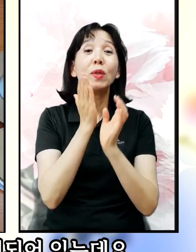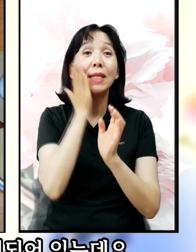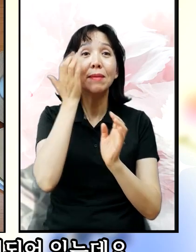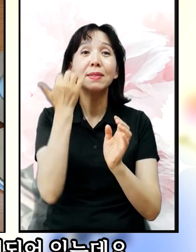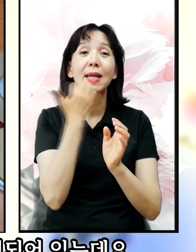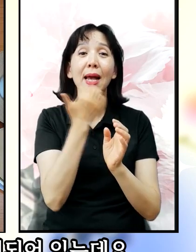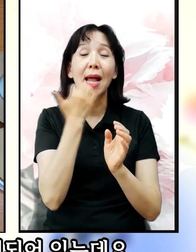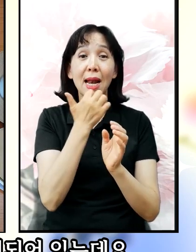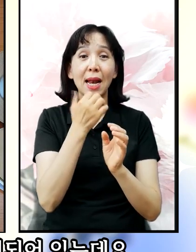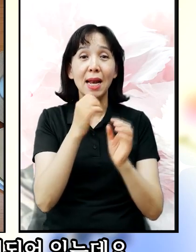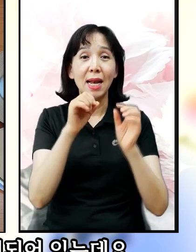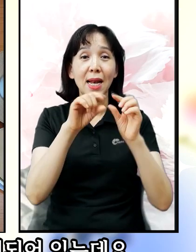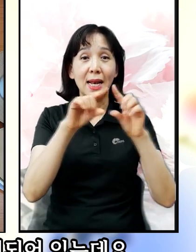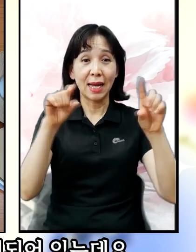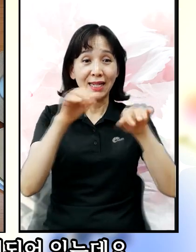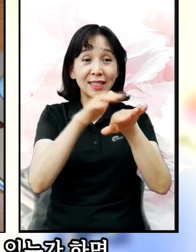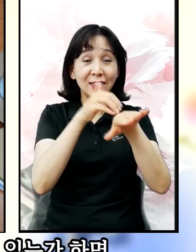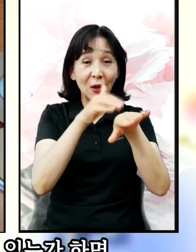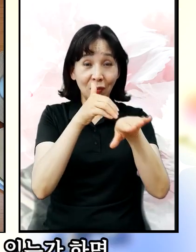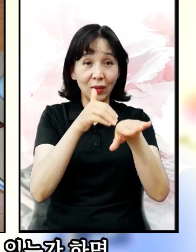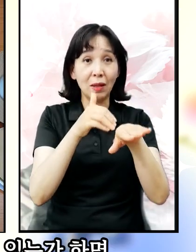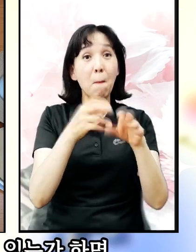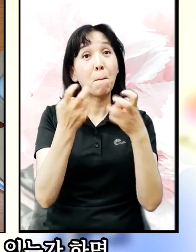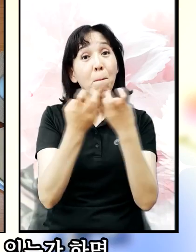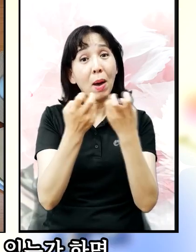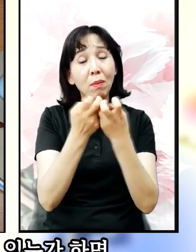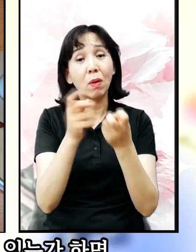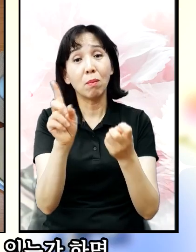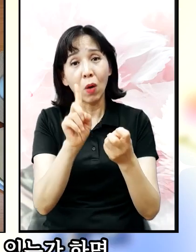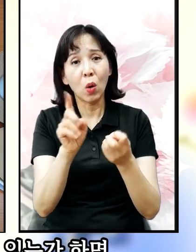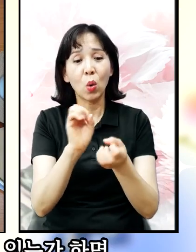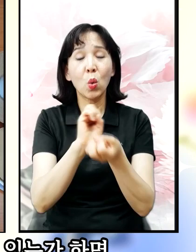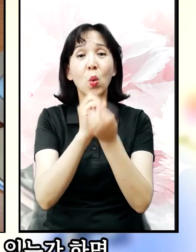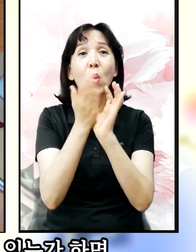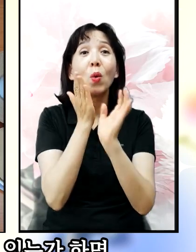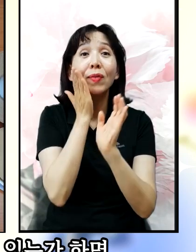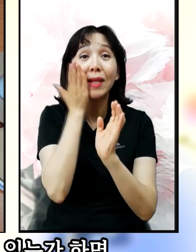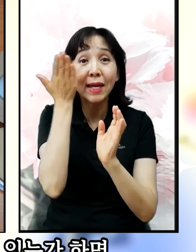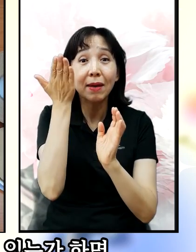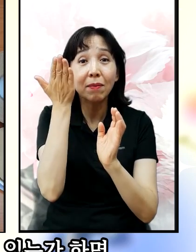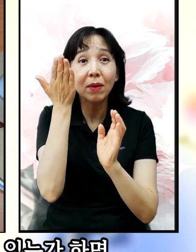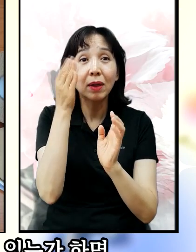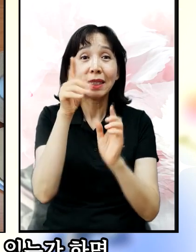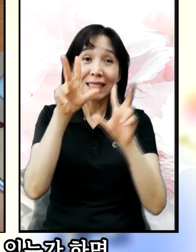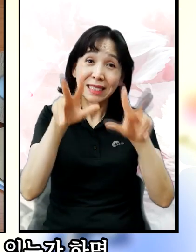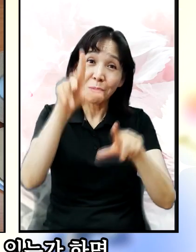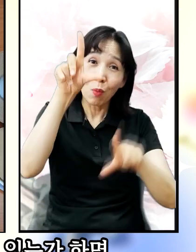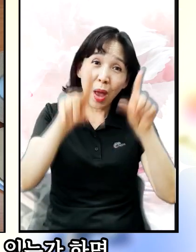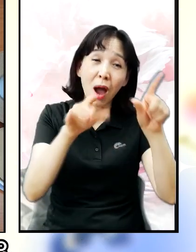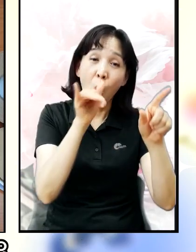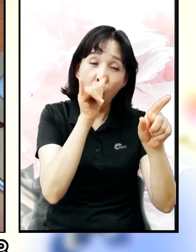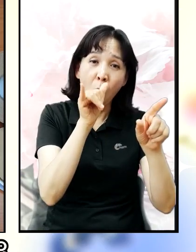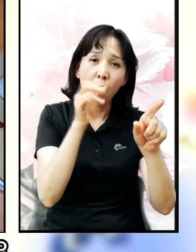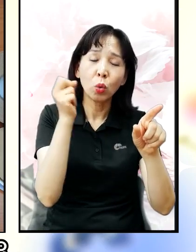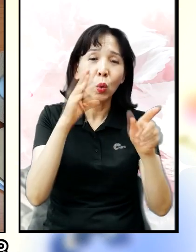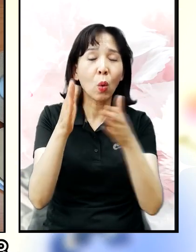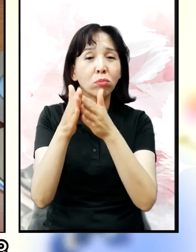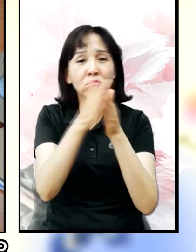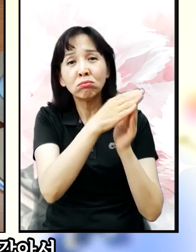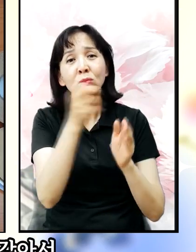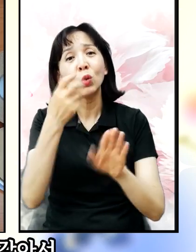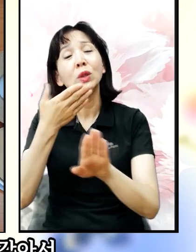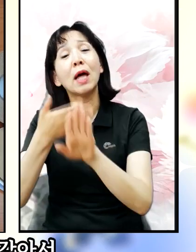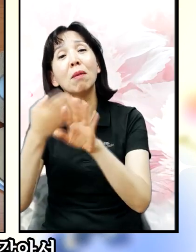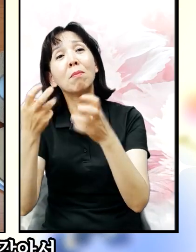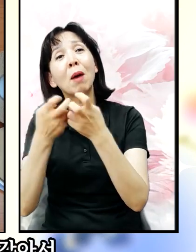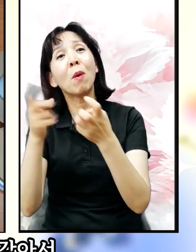꽃잎 색깔의 리본이 준비되어 있는데요. 이 방법은 이제 요 꽃잎이 요런 방법이 있는가 하면 또 요런 방법들이